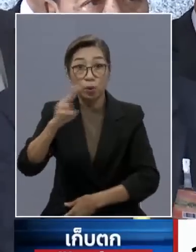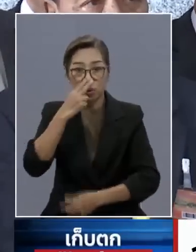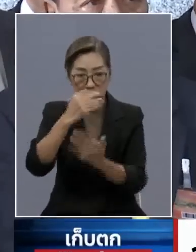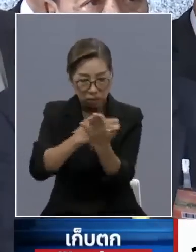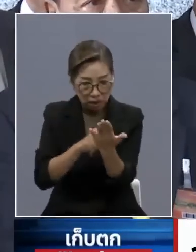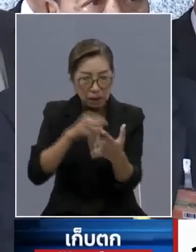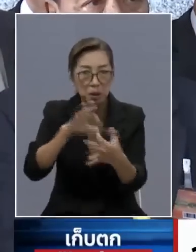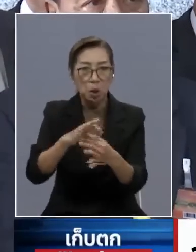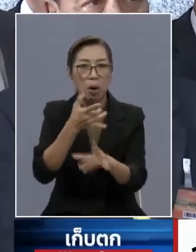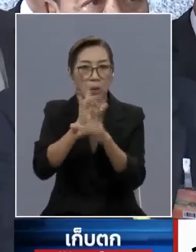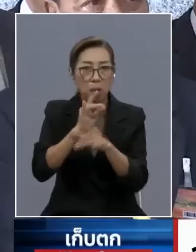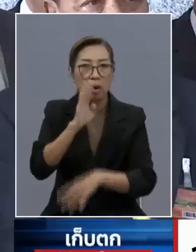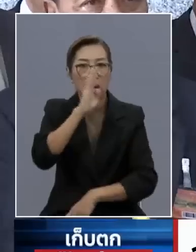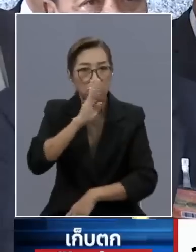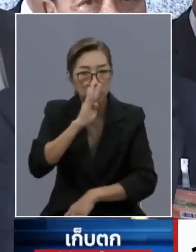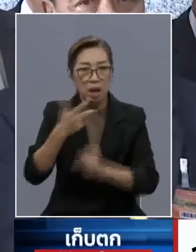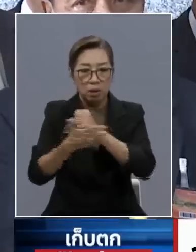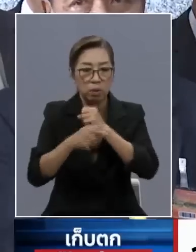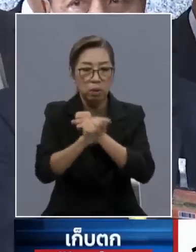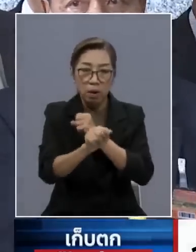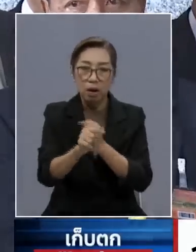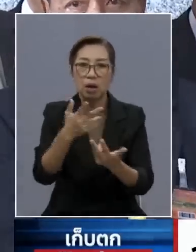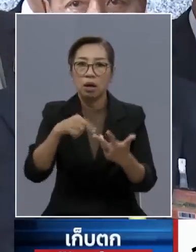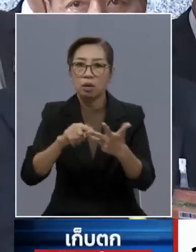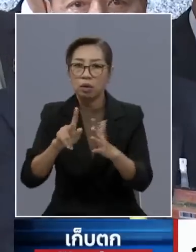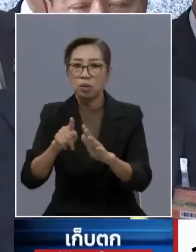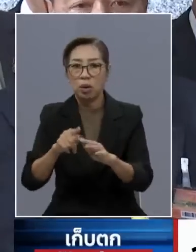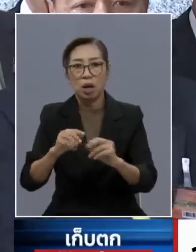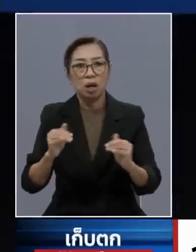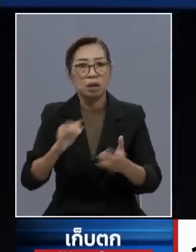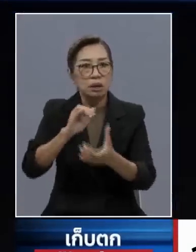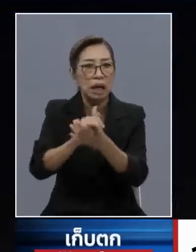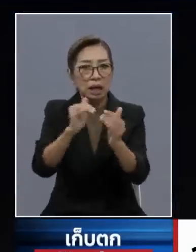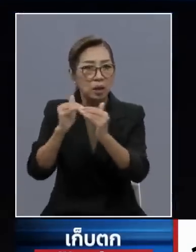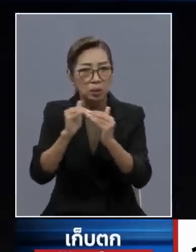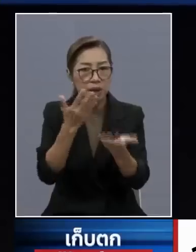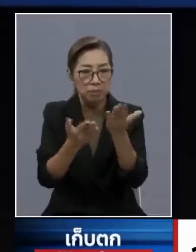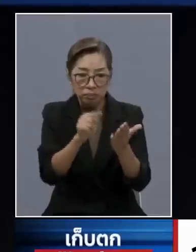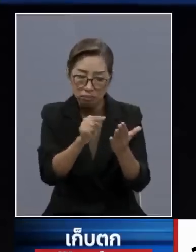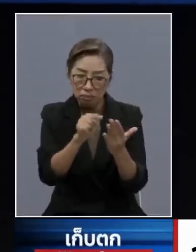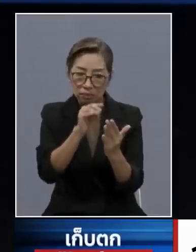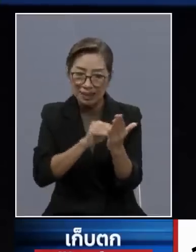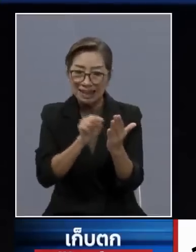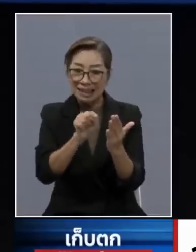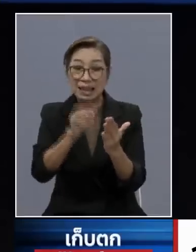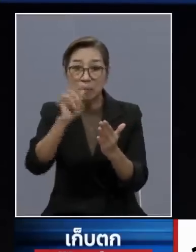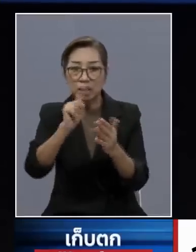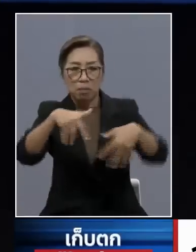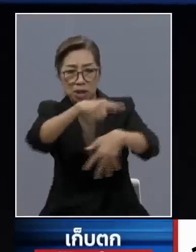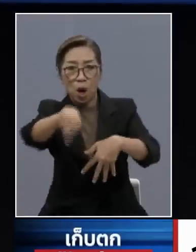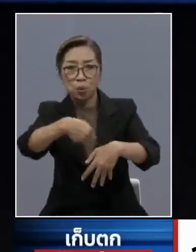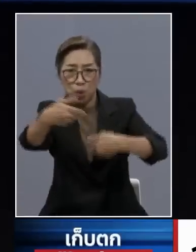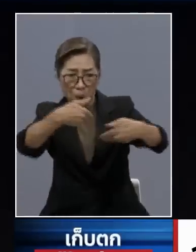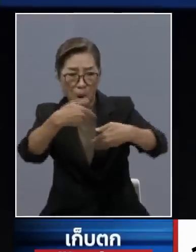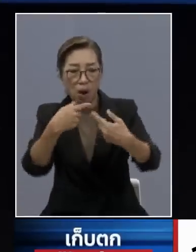องกับสุราเสรีกัญชาเสรีหรือกฎหมายสมรสเท่าเทียมแม้จะเป็นข้อเรียกร้องแห่งยุคสมัยแ